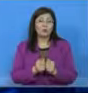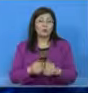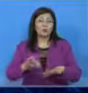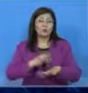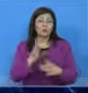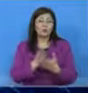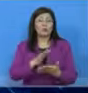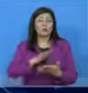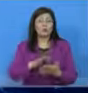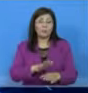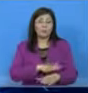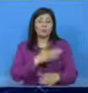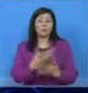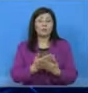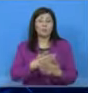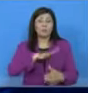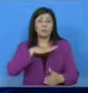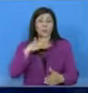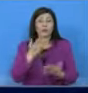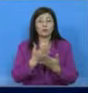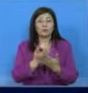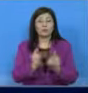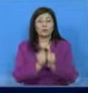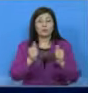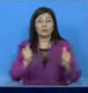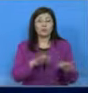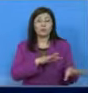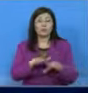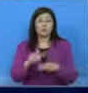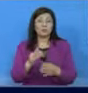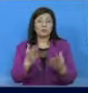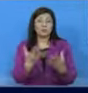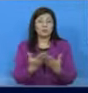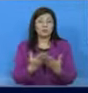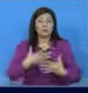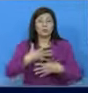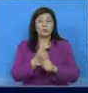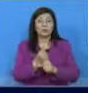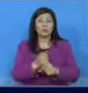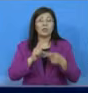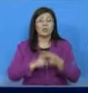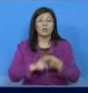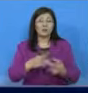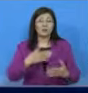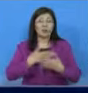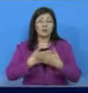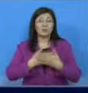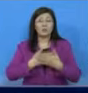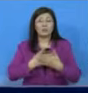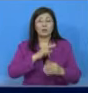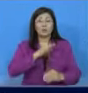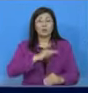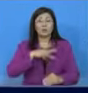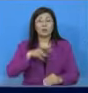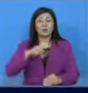Было очень много определенное время бракоразводных процессов, но сейчас уменьшается. В связи с тем, что нам активно работают наши медиаторы